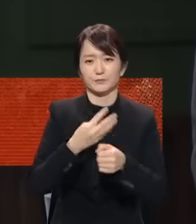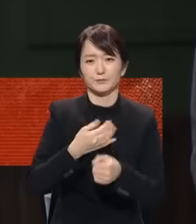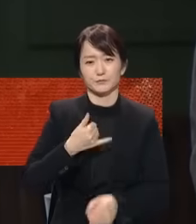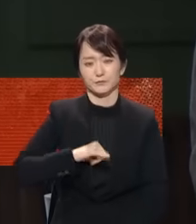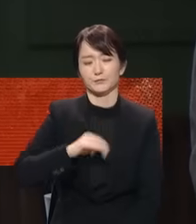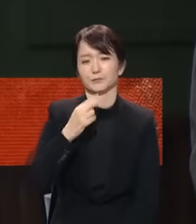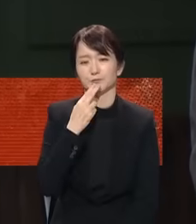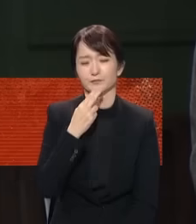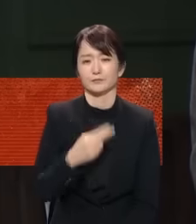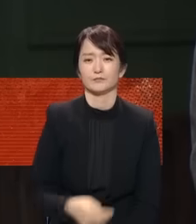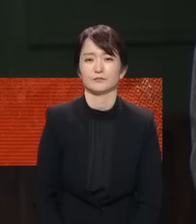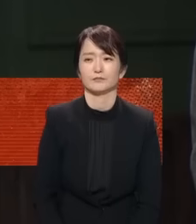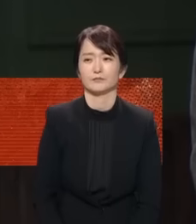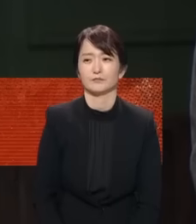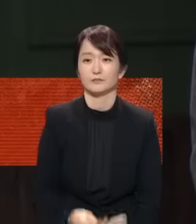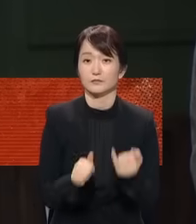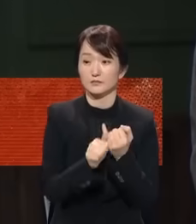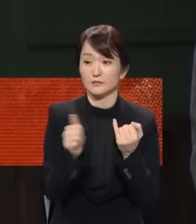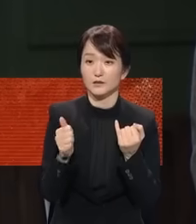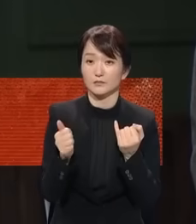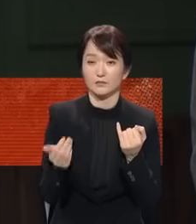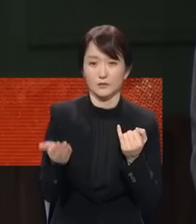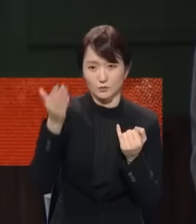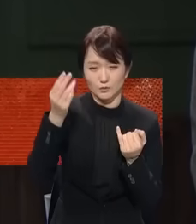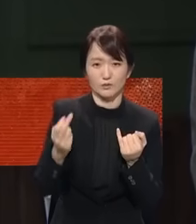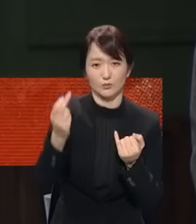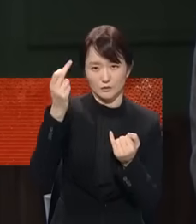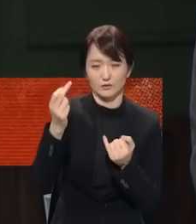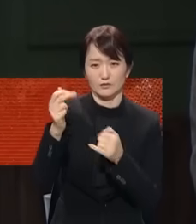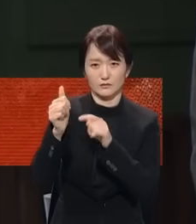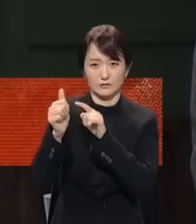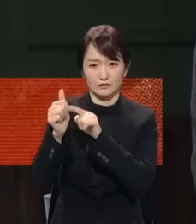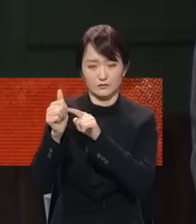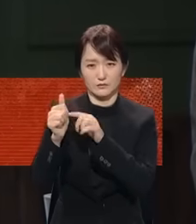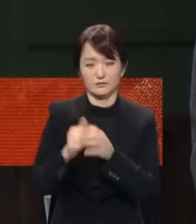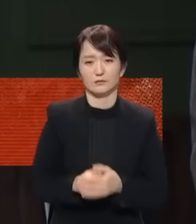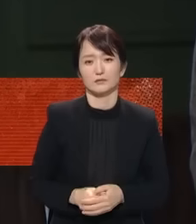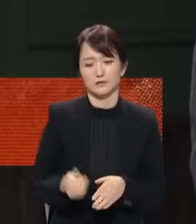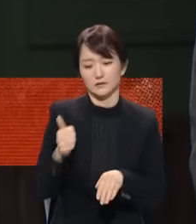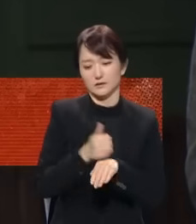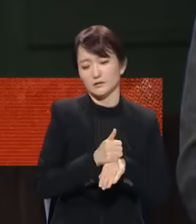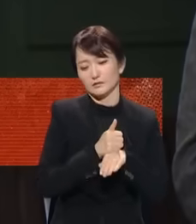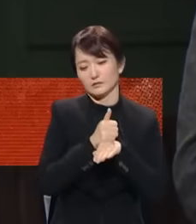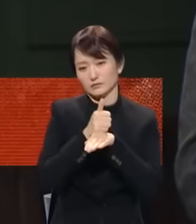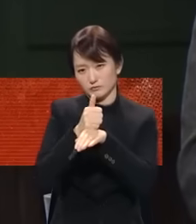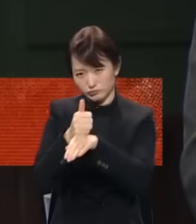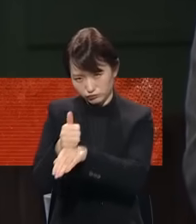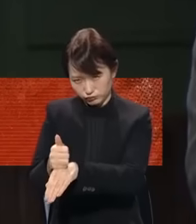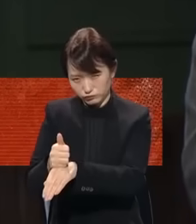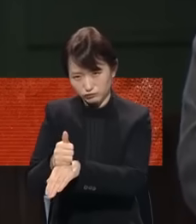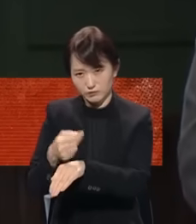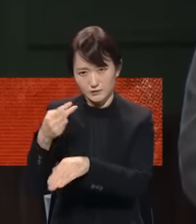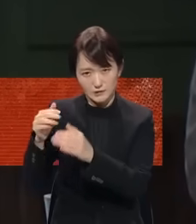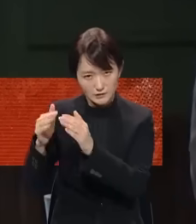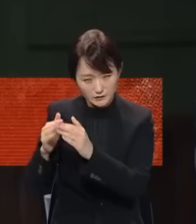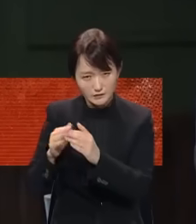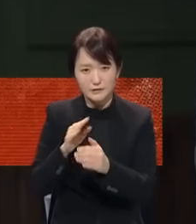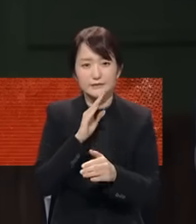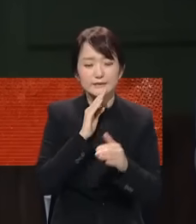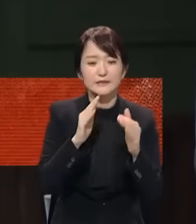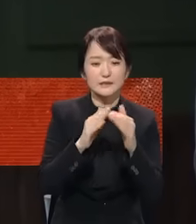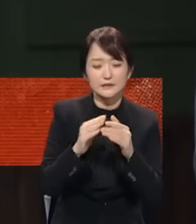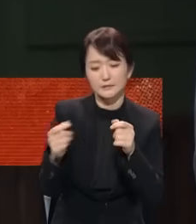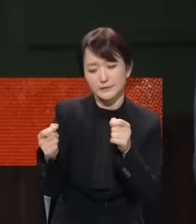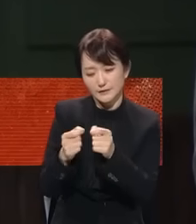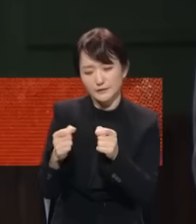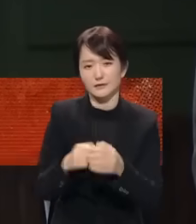그런 상황입니다. 남편이 위로 형이 한 명이 있습니다. 그런데 이 차로 30분 거리에 친정 시가가 다 있기 때문에 뭐 명절에 특별히